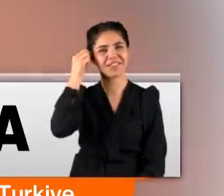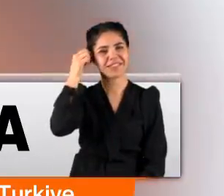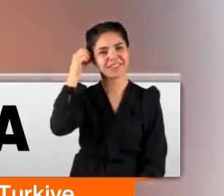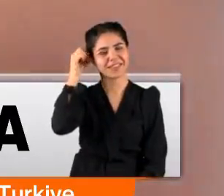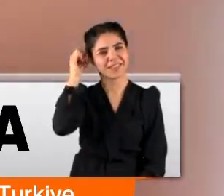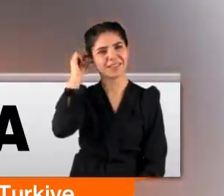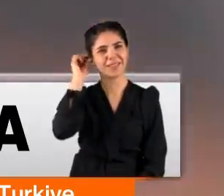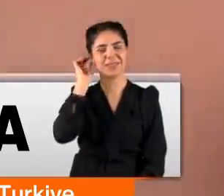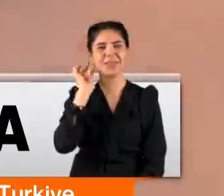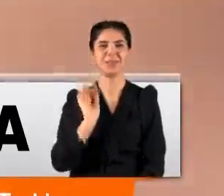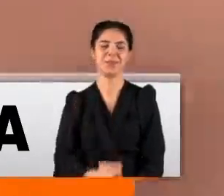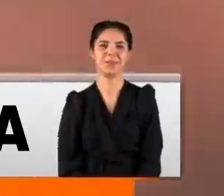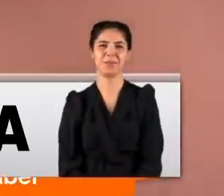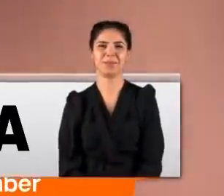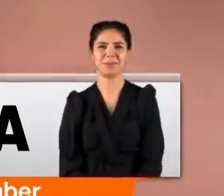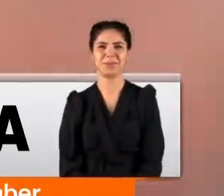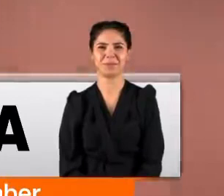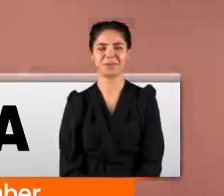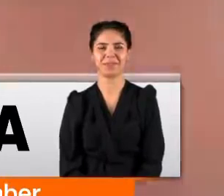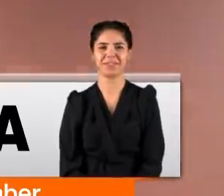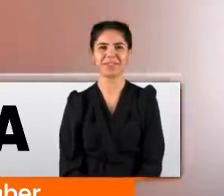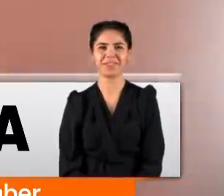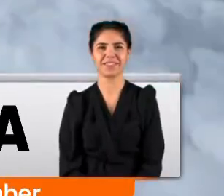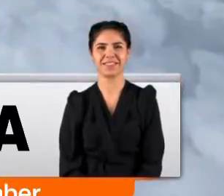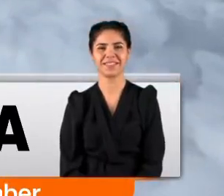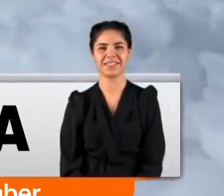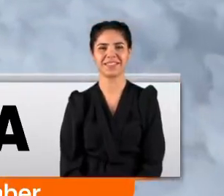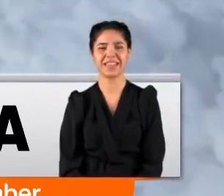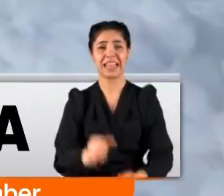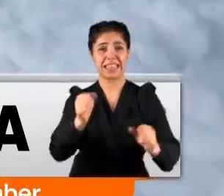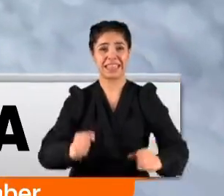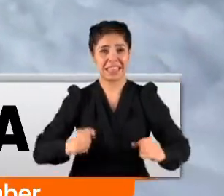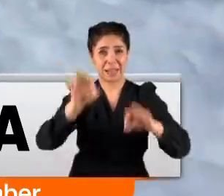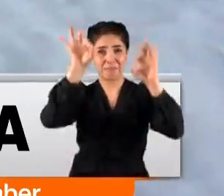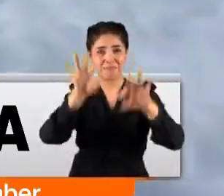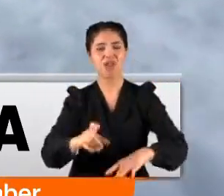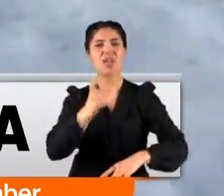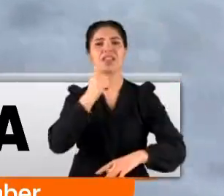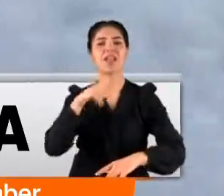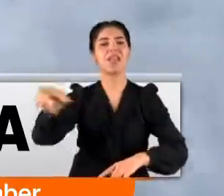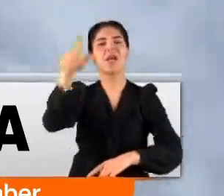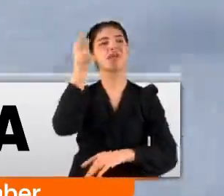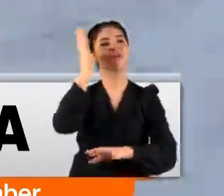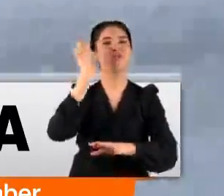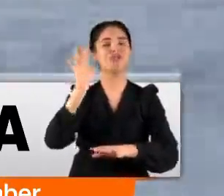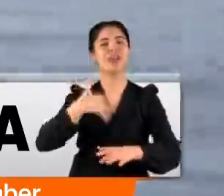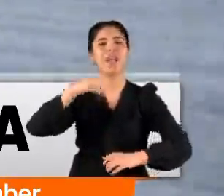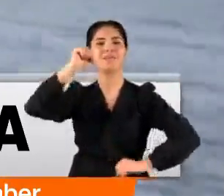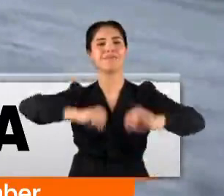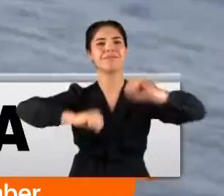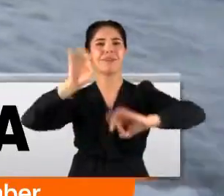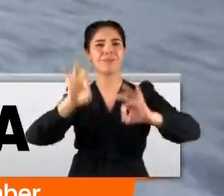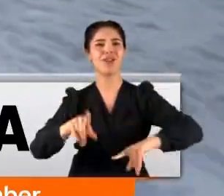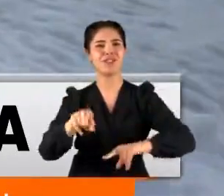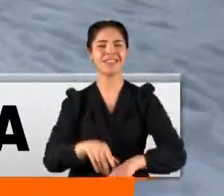Başlıyoruz hocam. Hadi bak. Haydi bismillah. Haydi bismillah. Kızağa bindiklerinde yaşlarını unutup tatlı bir rekabete